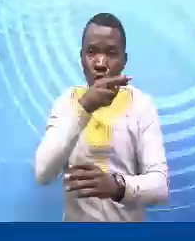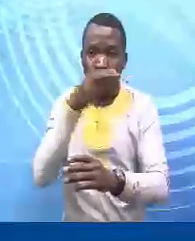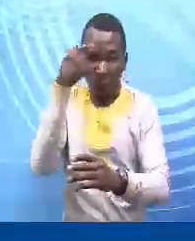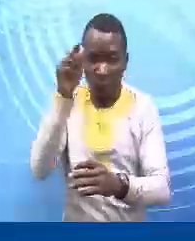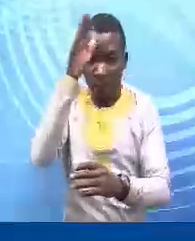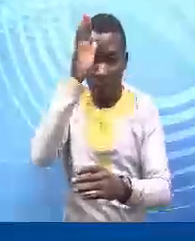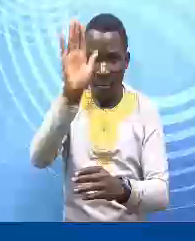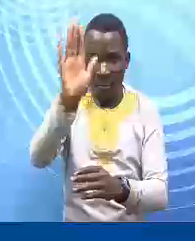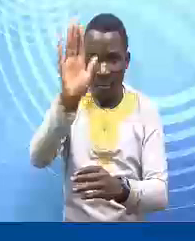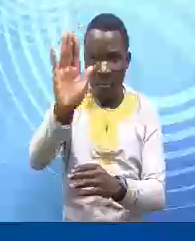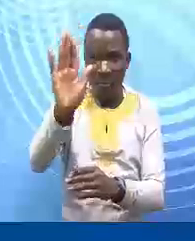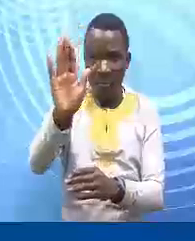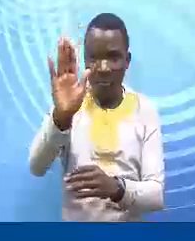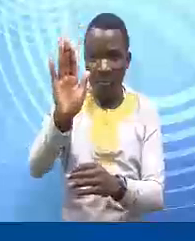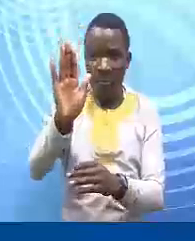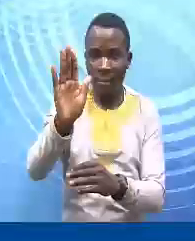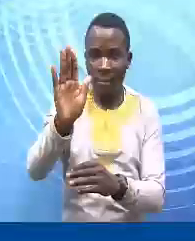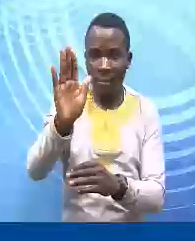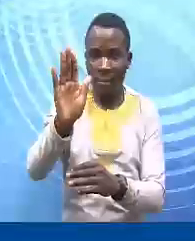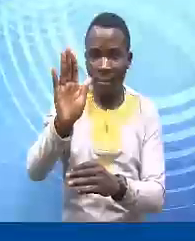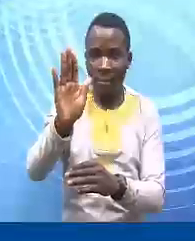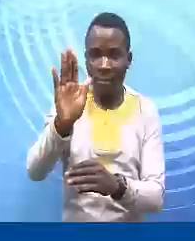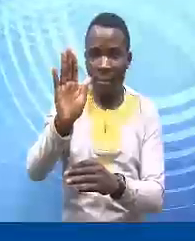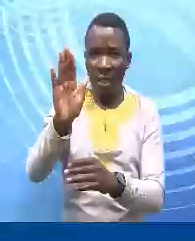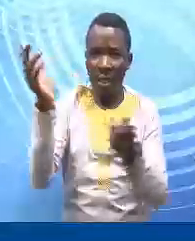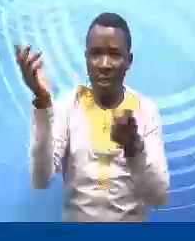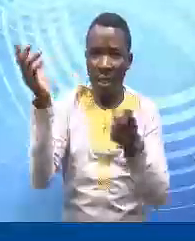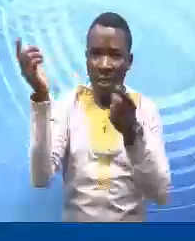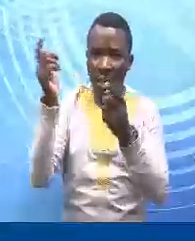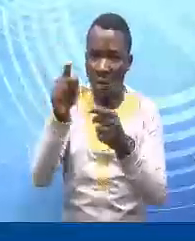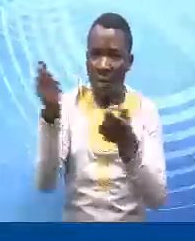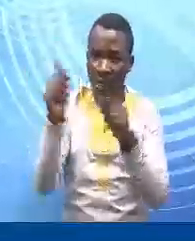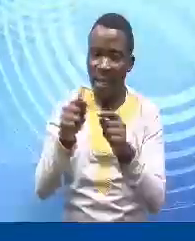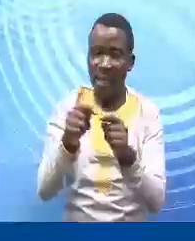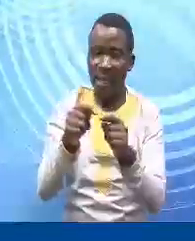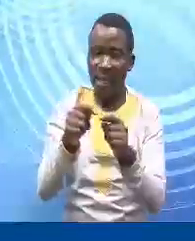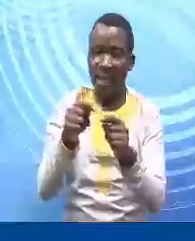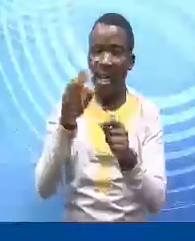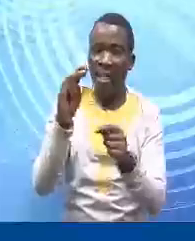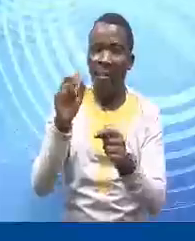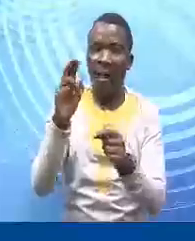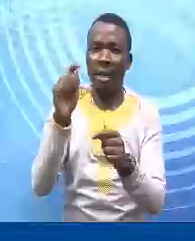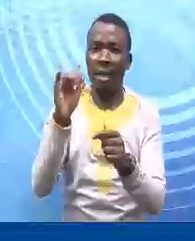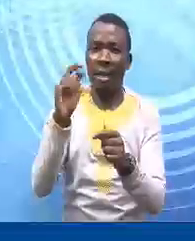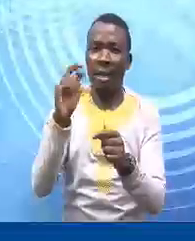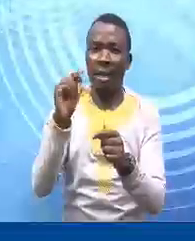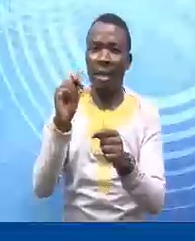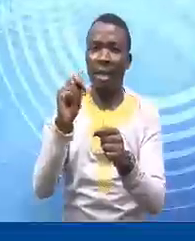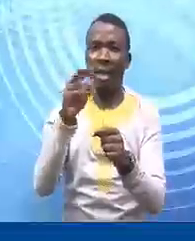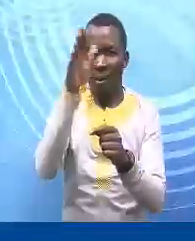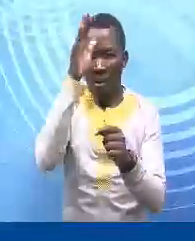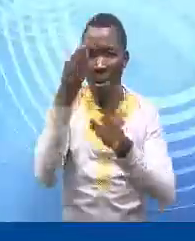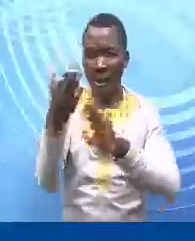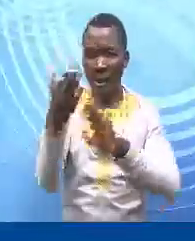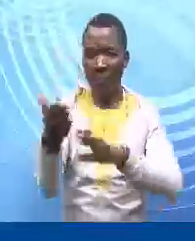se Dodosi yaje arumuzana no hano marite papa ajya gupfa yamuhaye inzu y'inkuracyobo